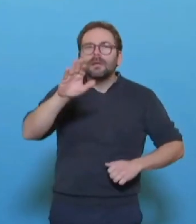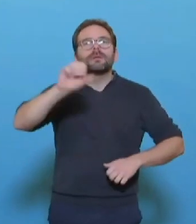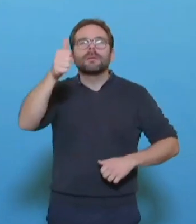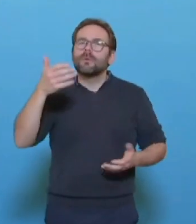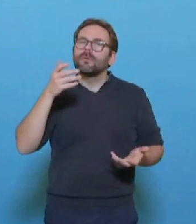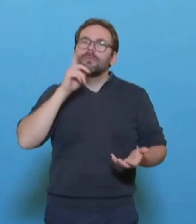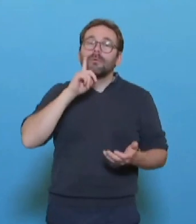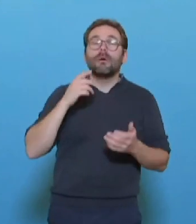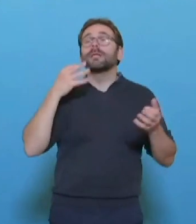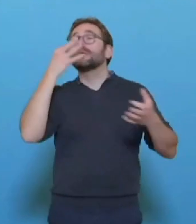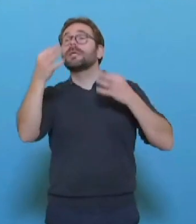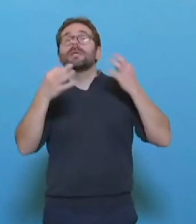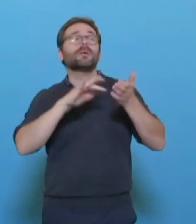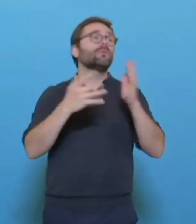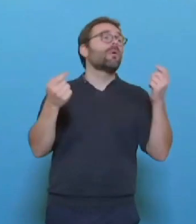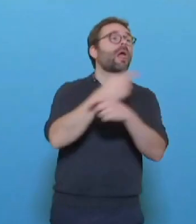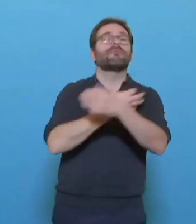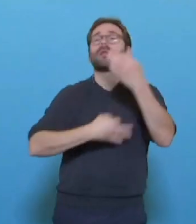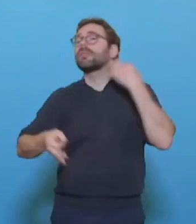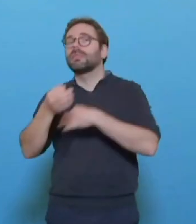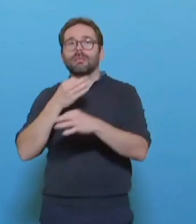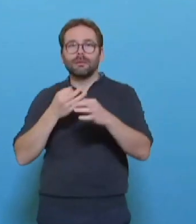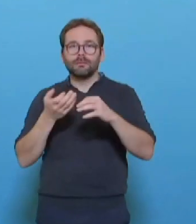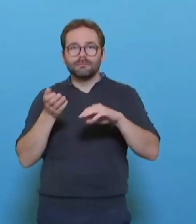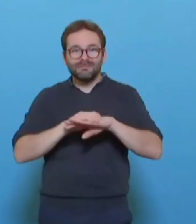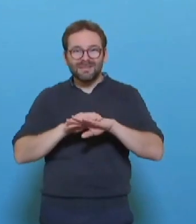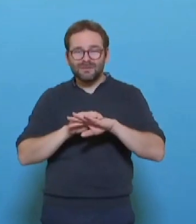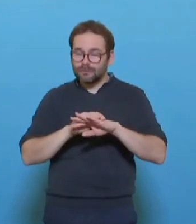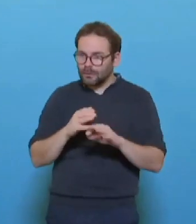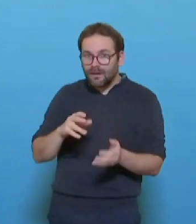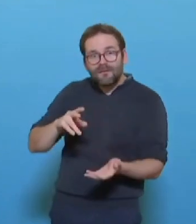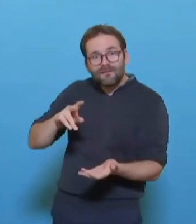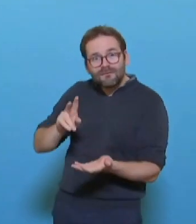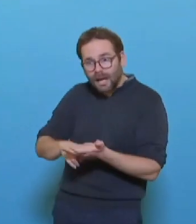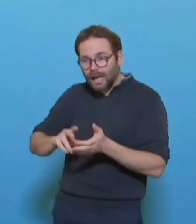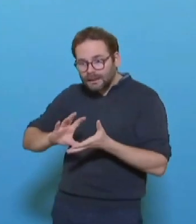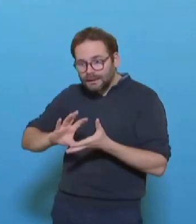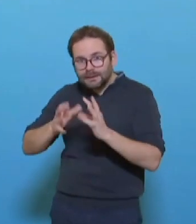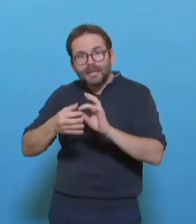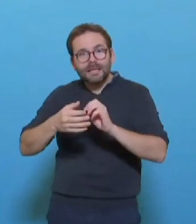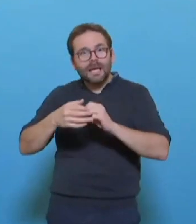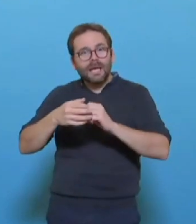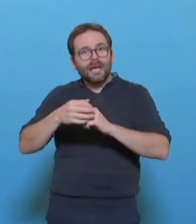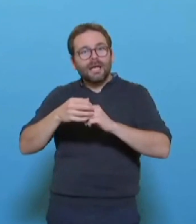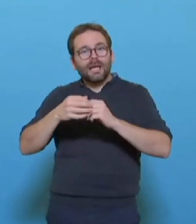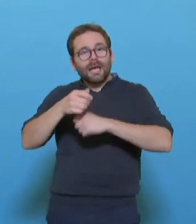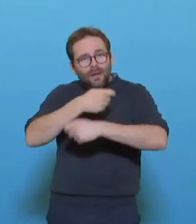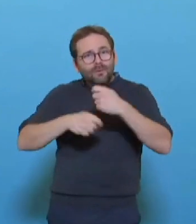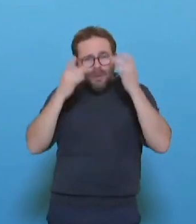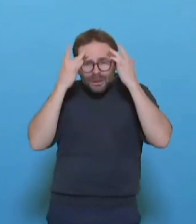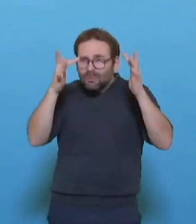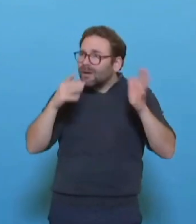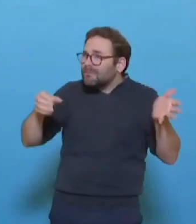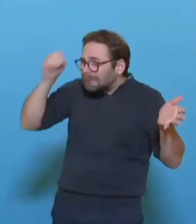est dit et son contraire, avec une méconnaissance à peu près totale de la chaîne économique culturelle, on nous dit oui,